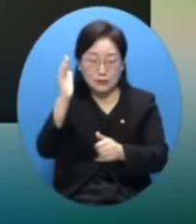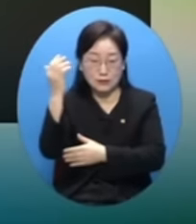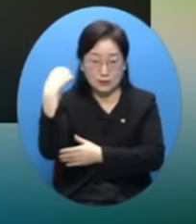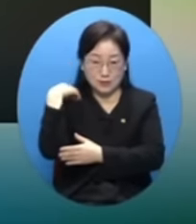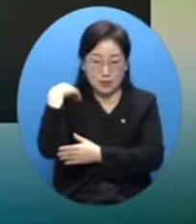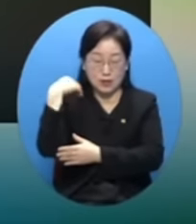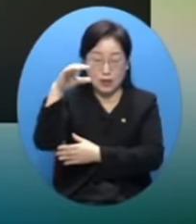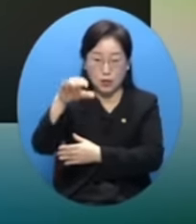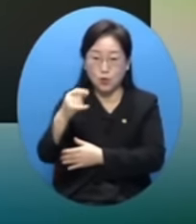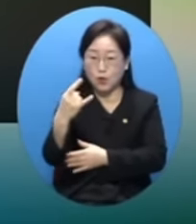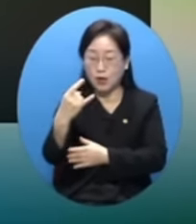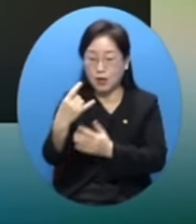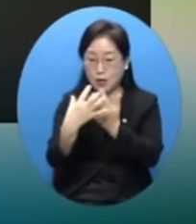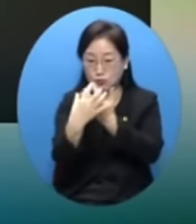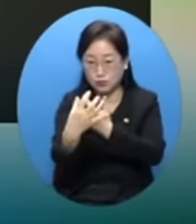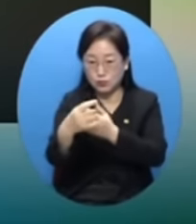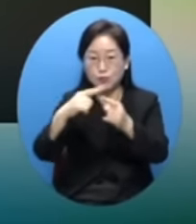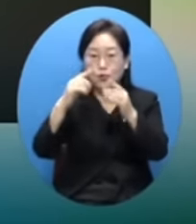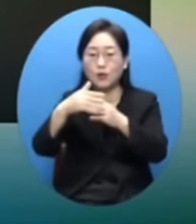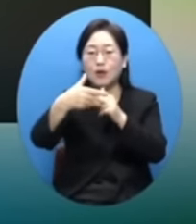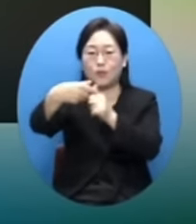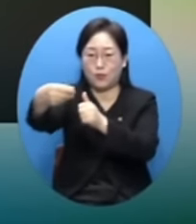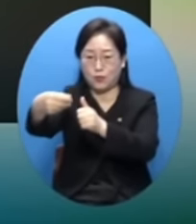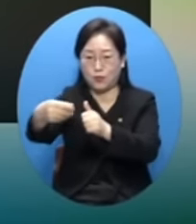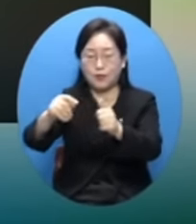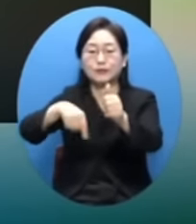회중에서 사역하기 시작했습니다